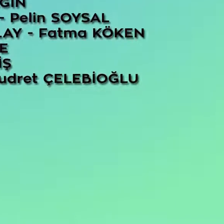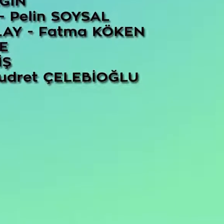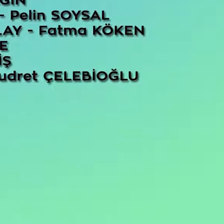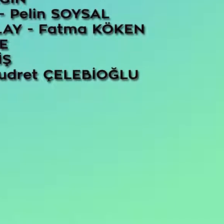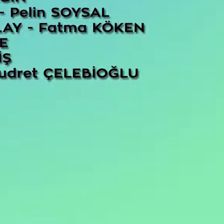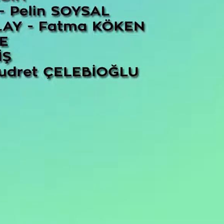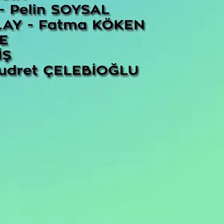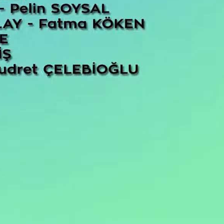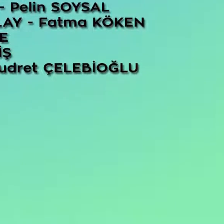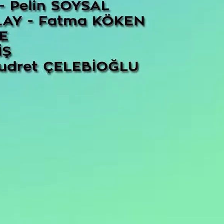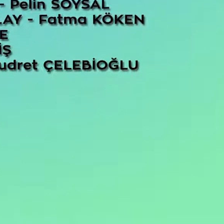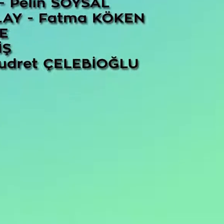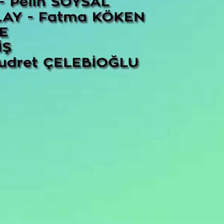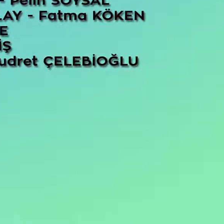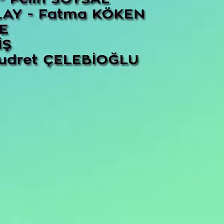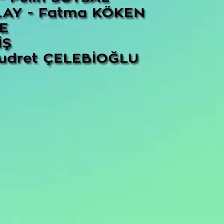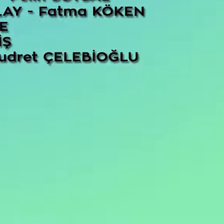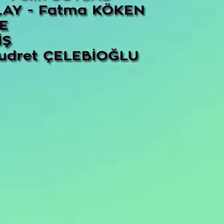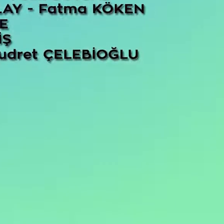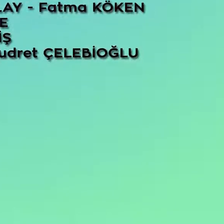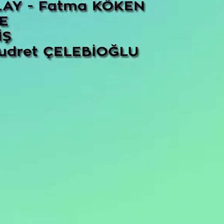Selim. Ben Berat Hüseyin Ölmez.